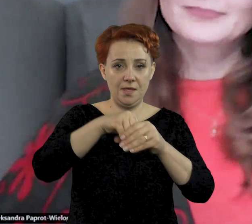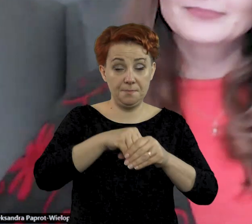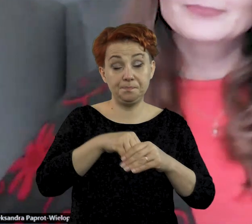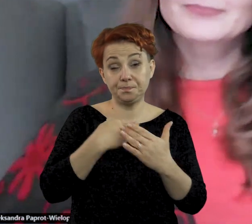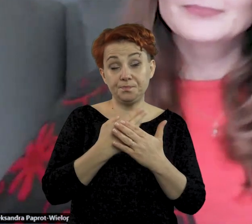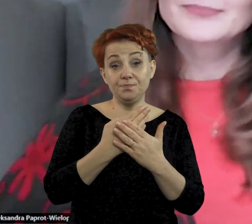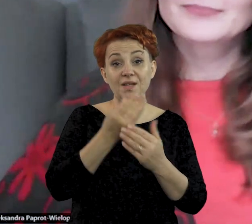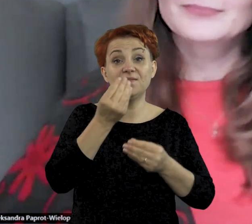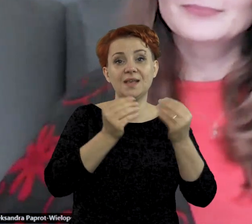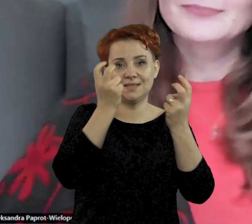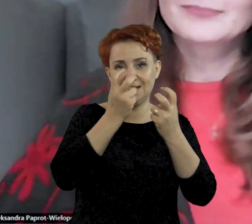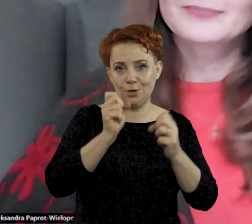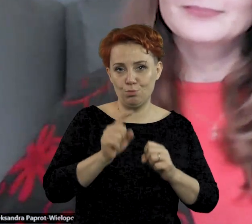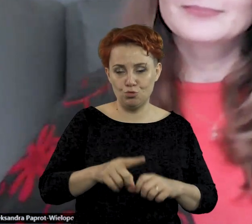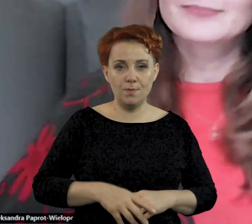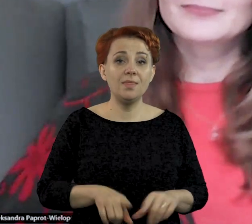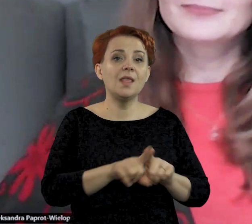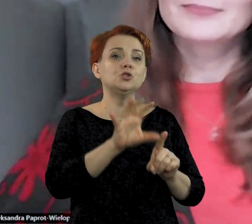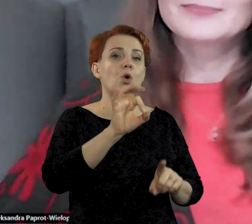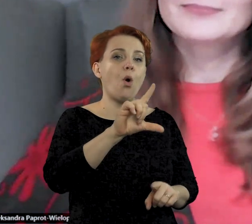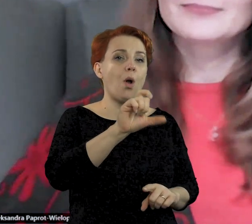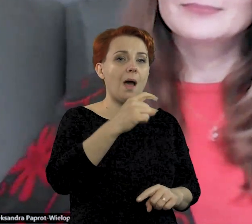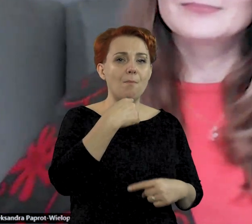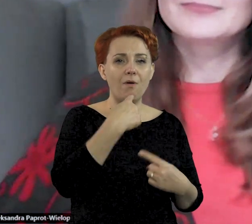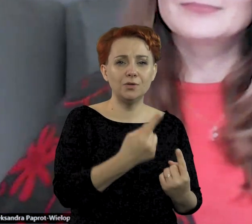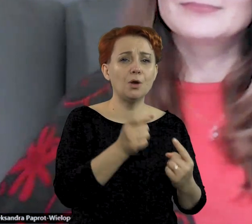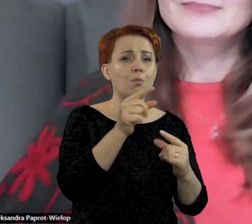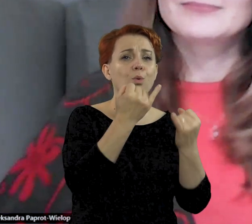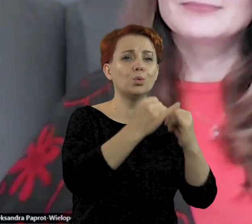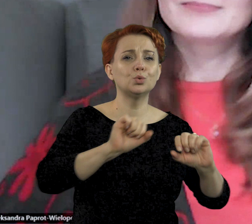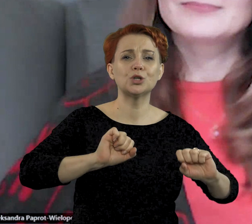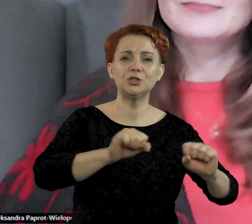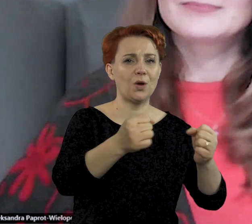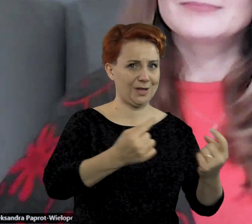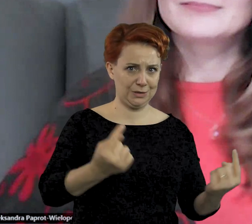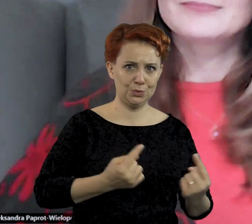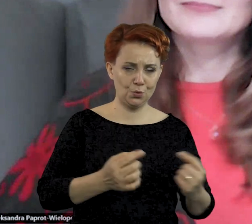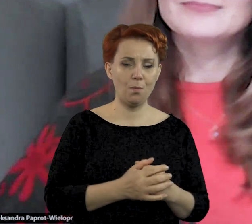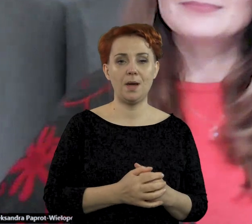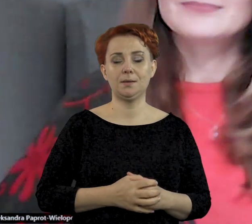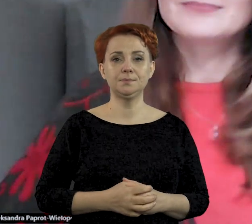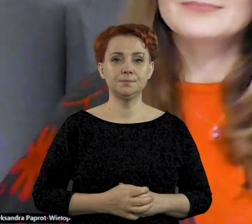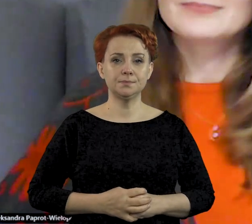to tłumaczył. A są, tak jak Ola powiedziała, różne świetne inicjatywy w stylu prac